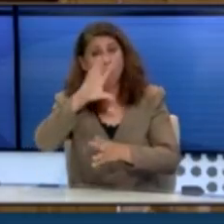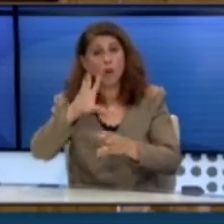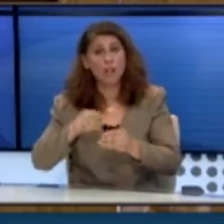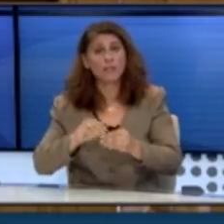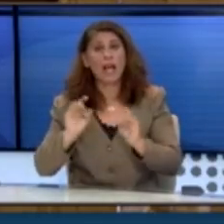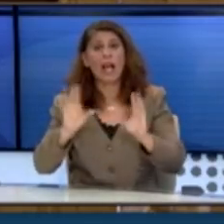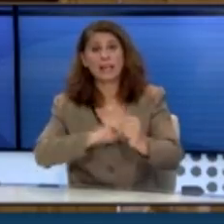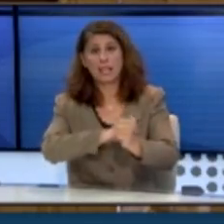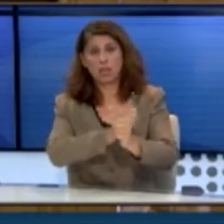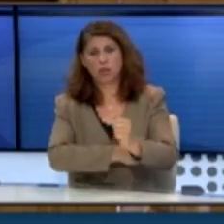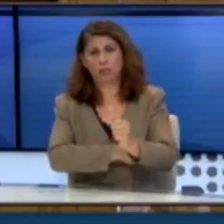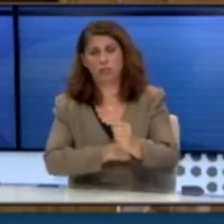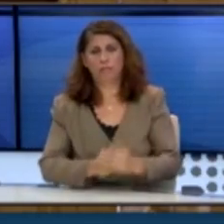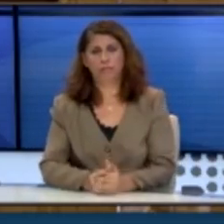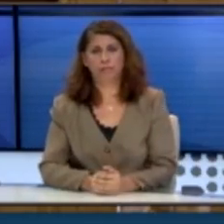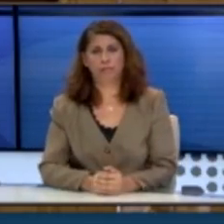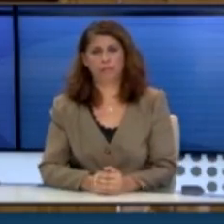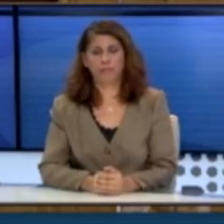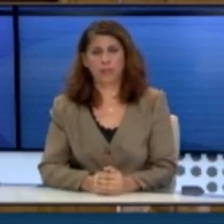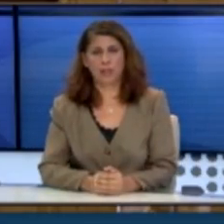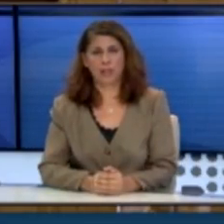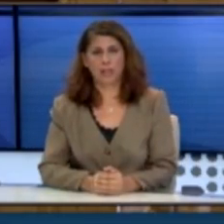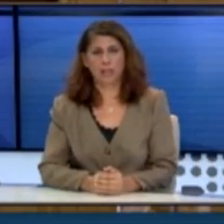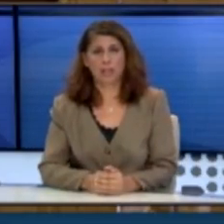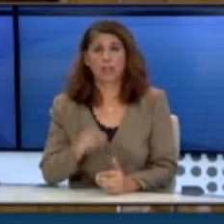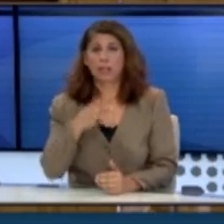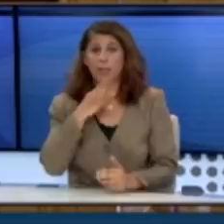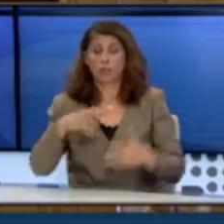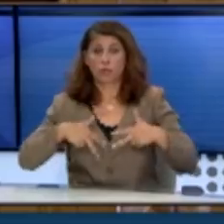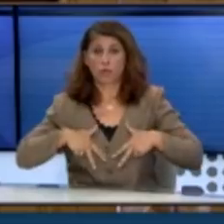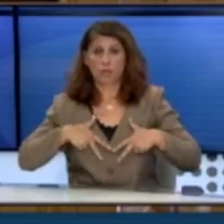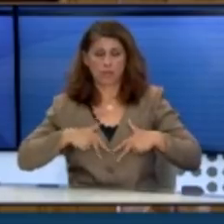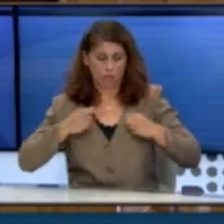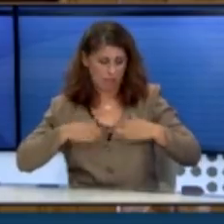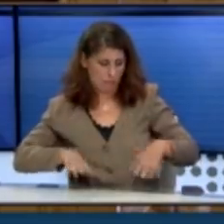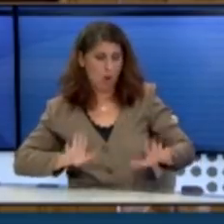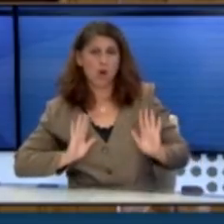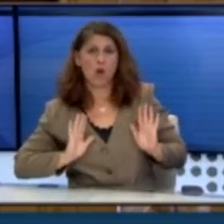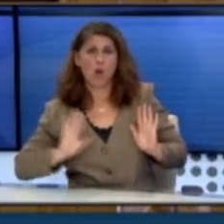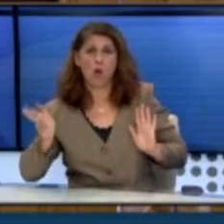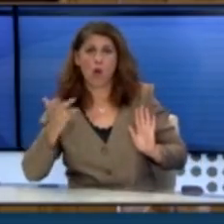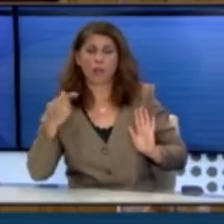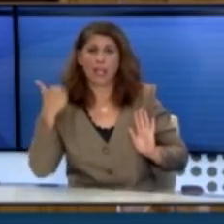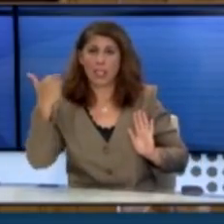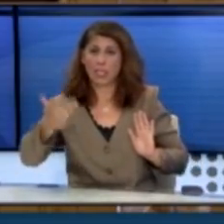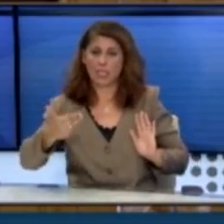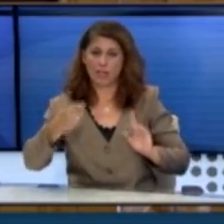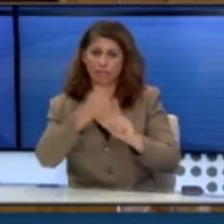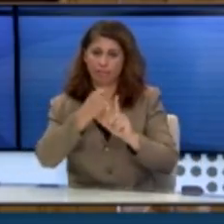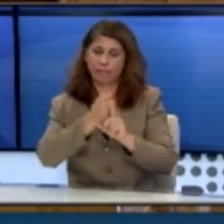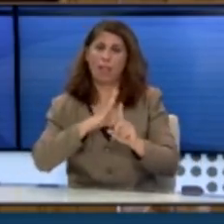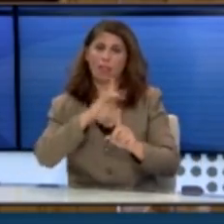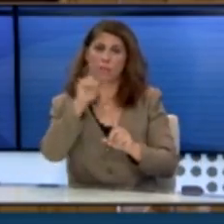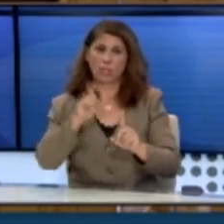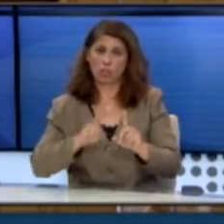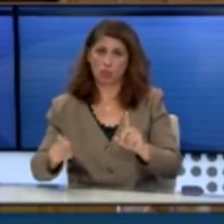η ανικανότητα. Γι' αυτό και το κράτος σας δείχνει γυμνό όταν πρόκειται να υπερασπίσει την ανθρώπινη